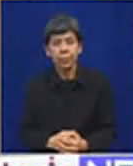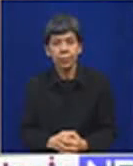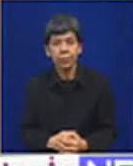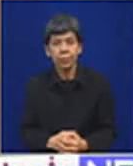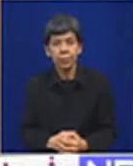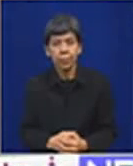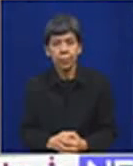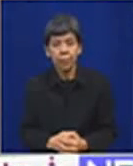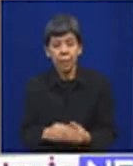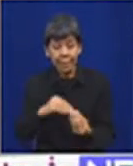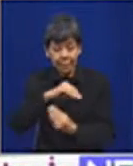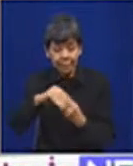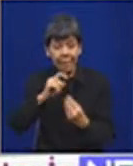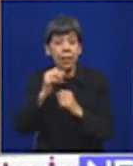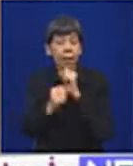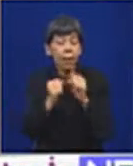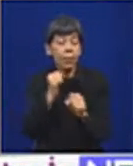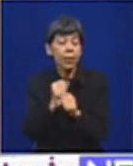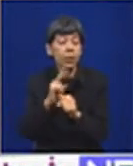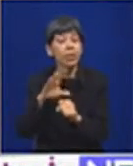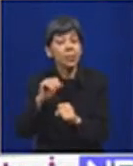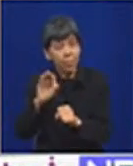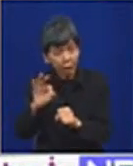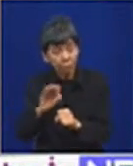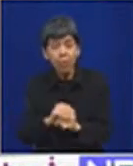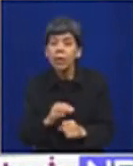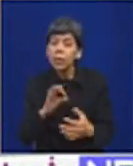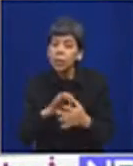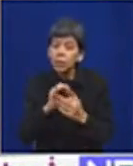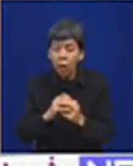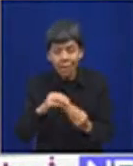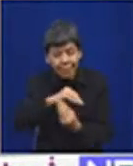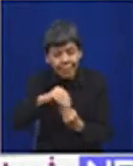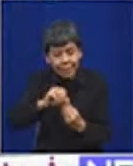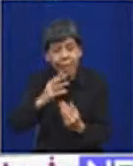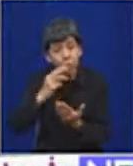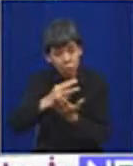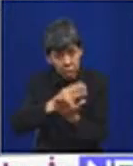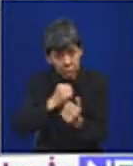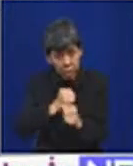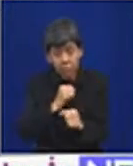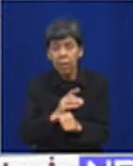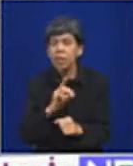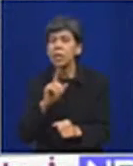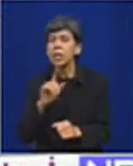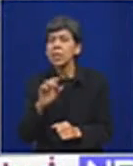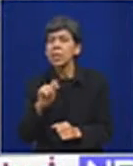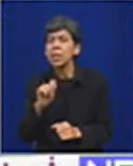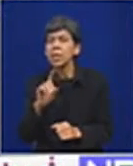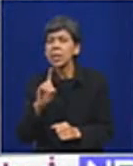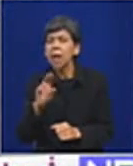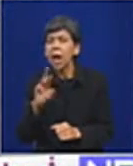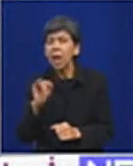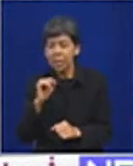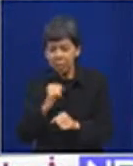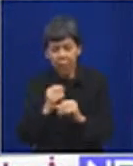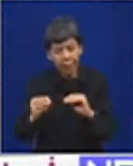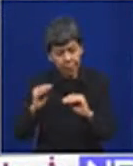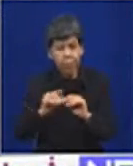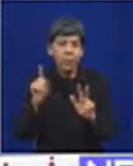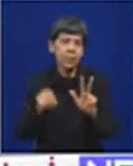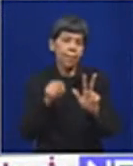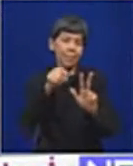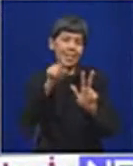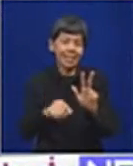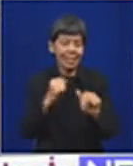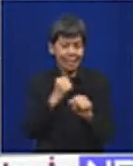สำหรับภาพรวมเศรษฐกิจไทยในปี2559นะคะทางด้านของนักเศรษฐศาสตร์จาก TDRI ก็มองว่าจะมีโอกาสเติบโตที่ร้อยละ3จาก